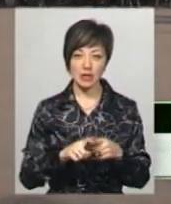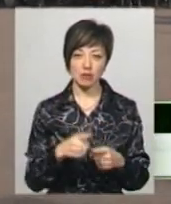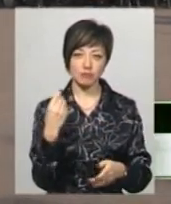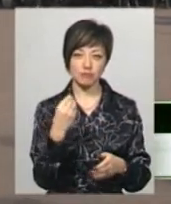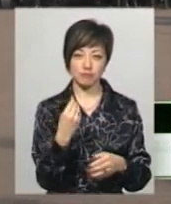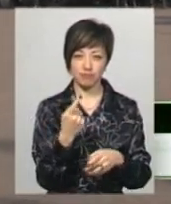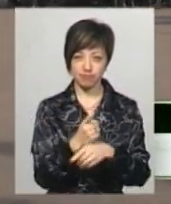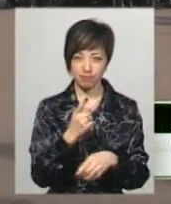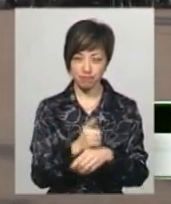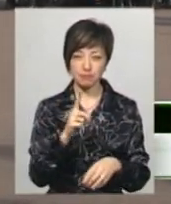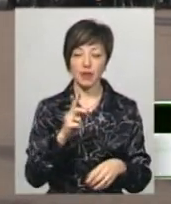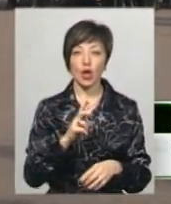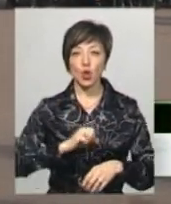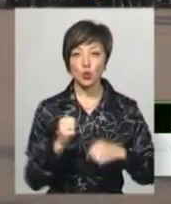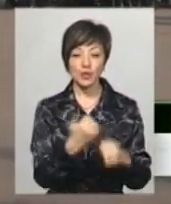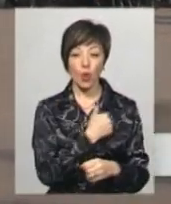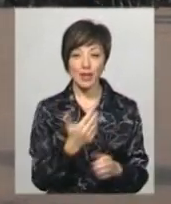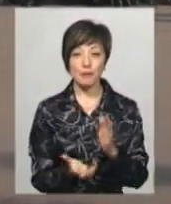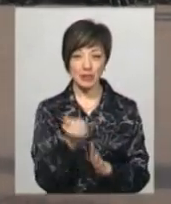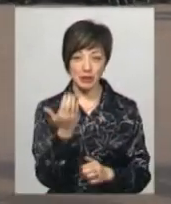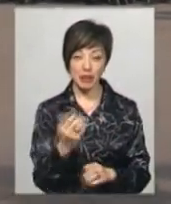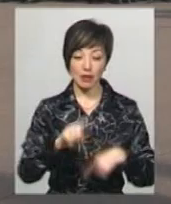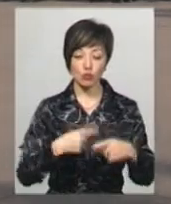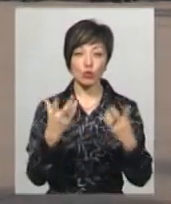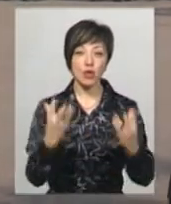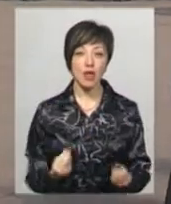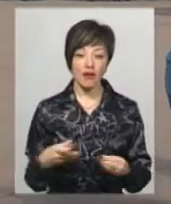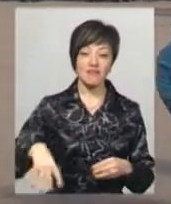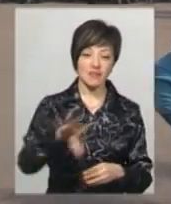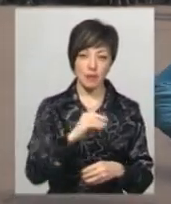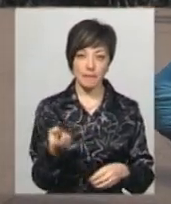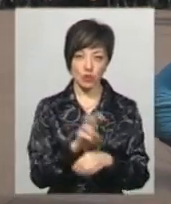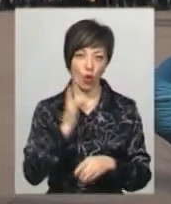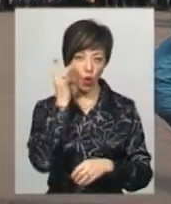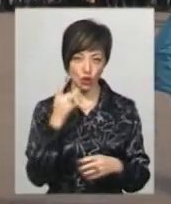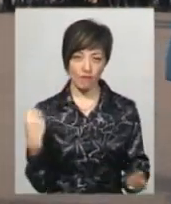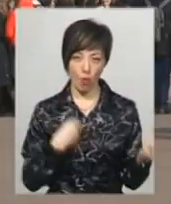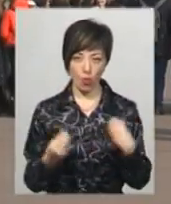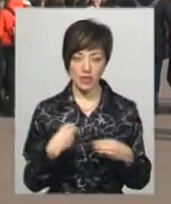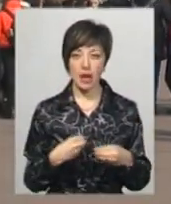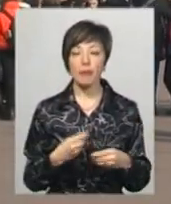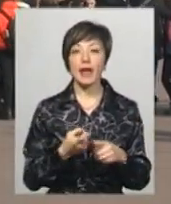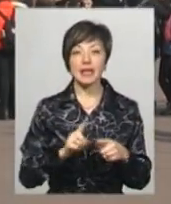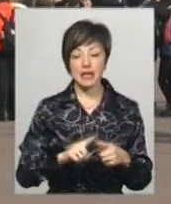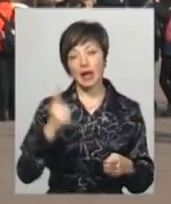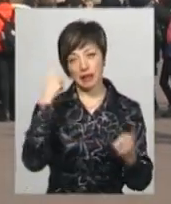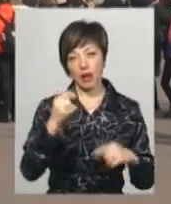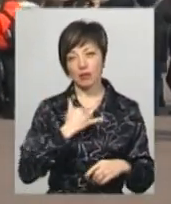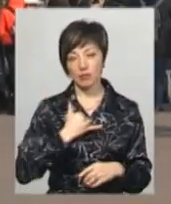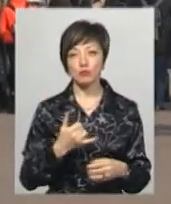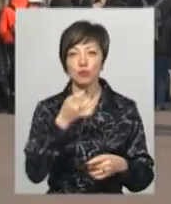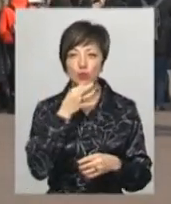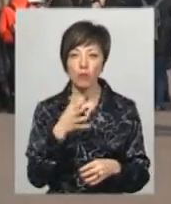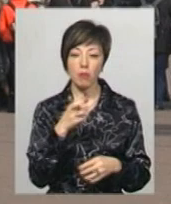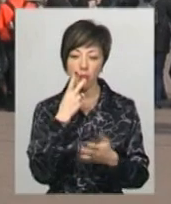зацькували. Але друзі захотіли підтримати хлопчика, і тому наступного дня вони усі прийшли у рожевому одязі. Нам ця ідея дуже сподобалась, тому